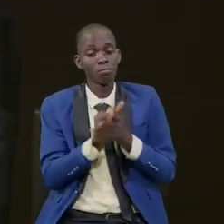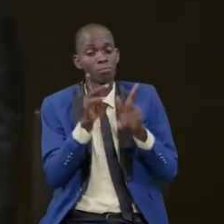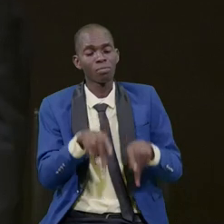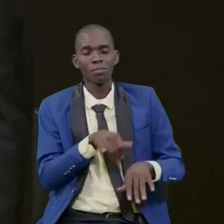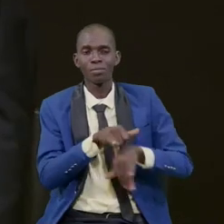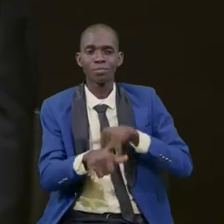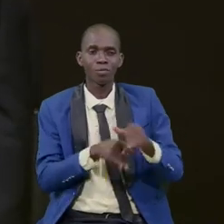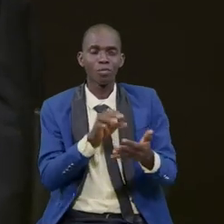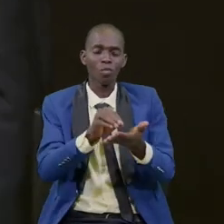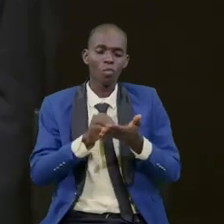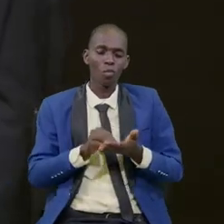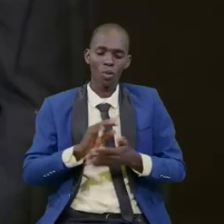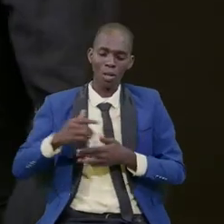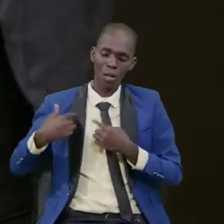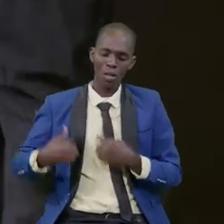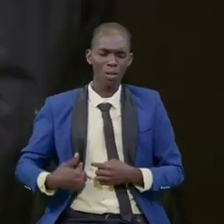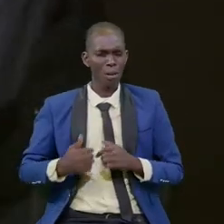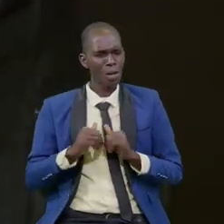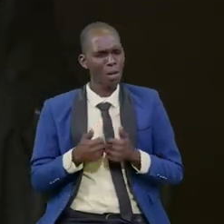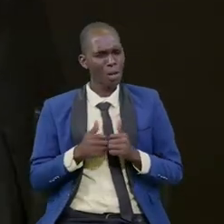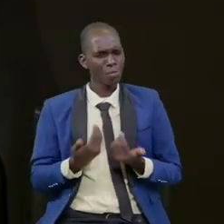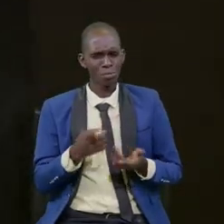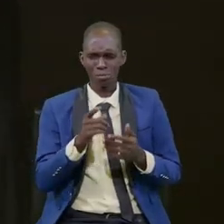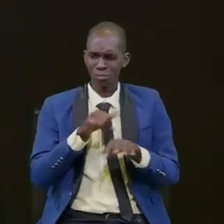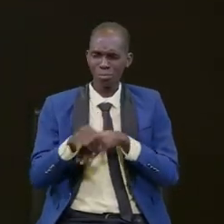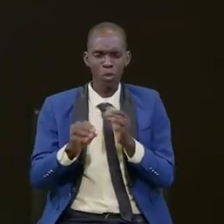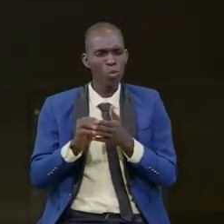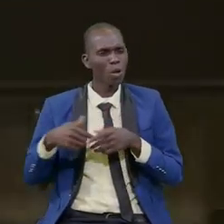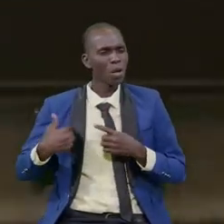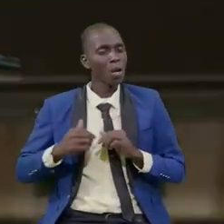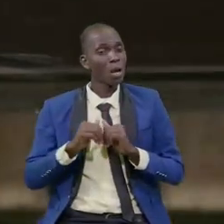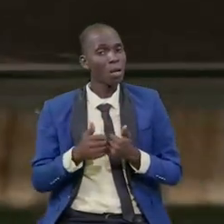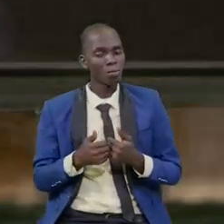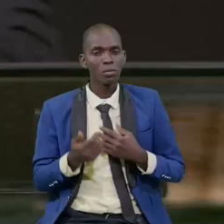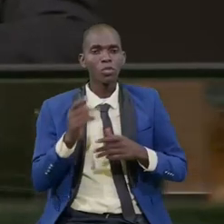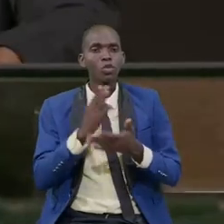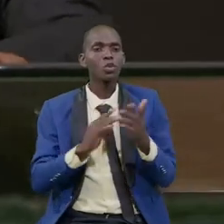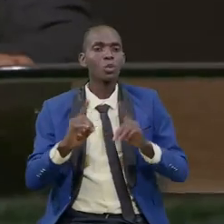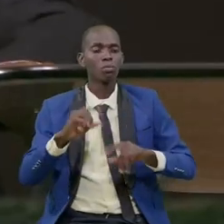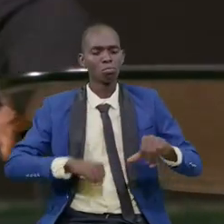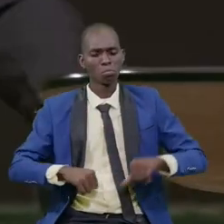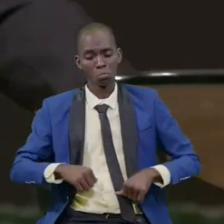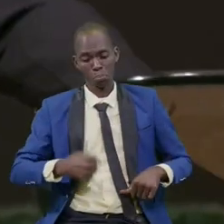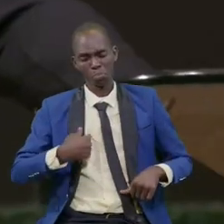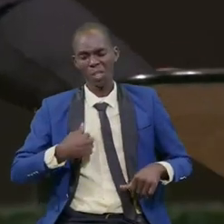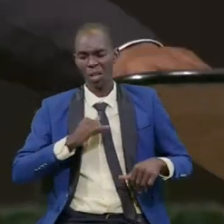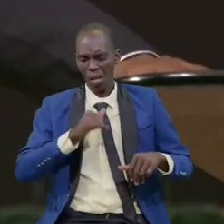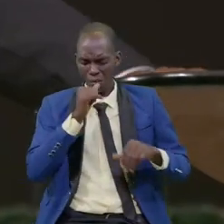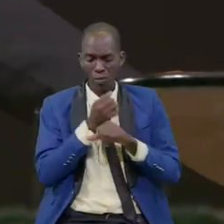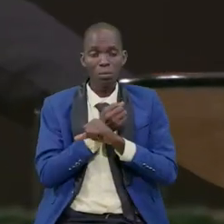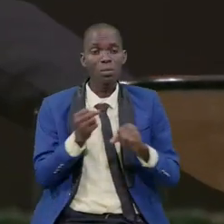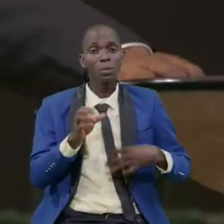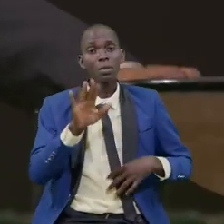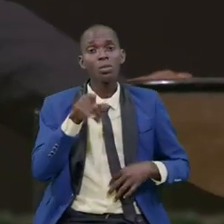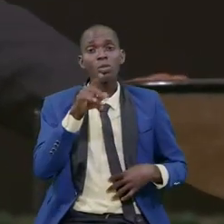mais en trompant son cœur, comment se trompe-t-il? Je suis sauvé, mais tu te séduis.